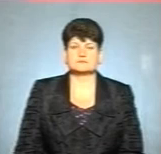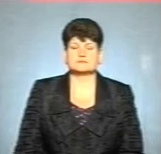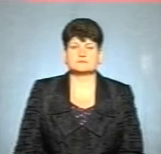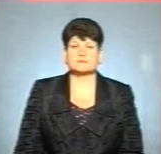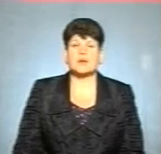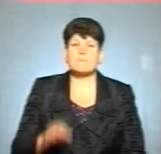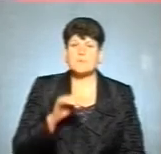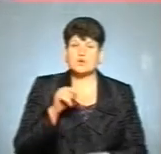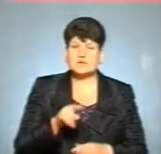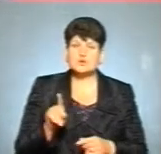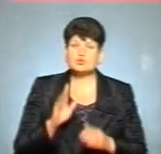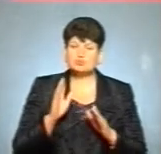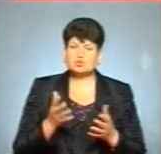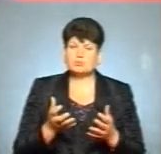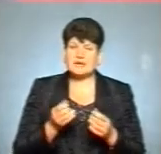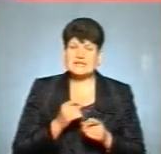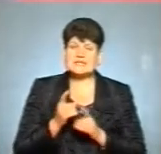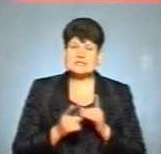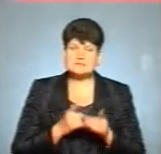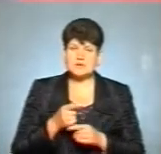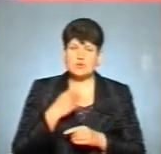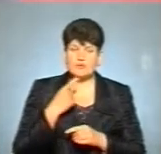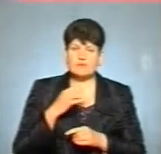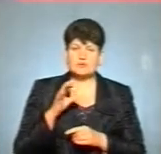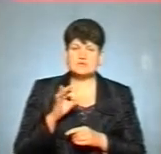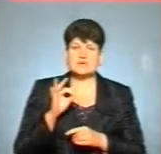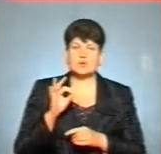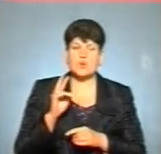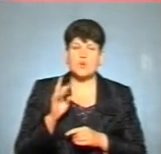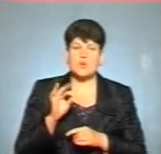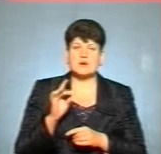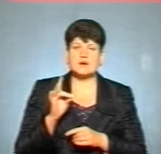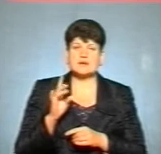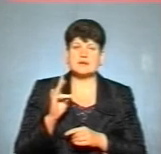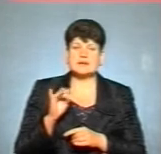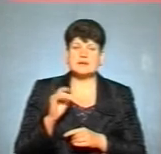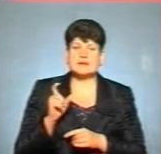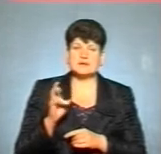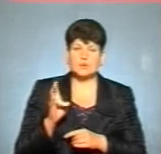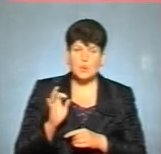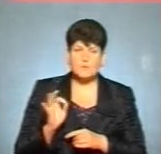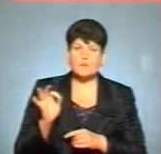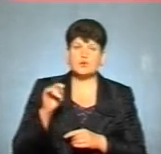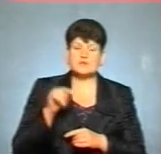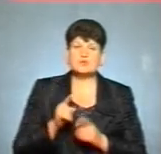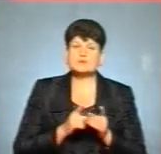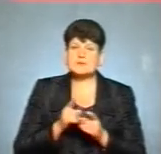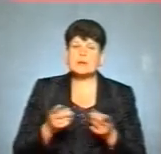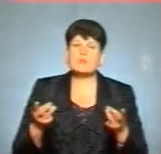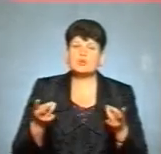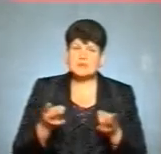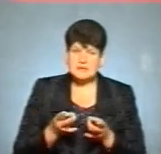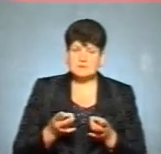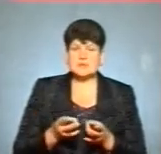Власне, про те, що будуть прийняті зміни, говорив і Олександр Корнієнко, очільник провладної партії. Про те, що зміни потрібні,